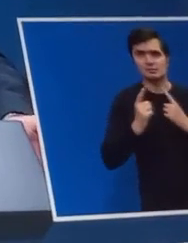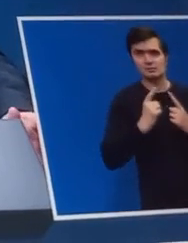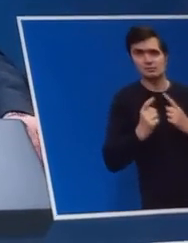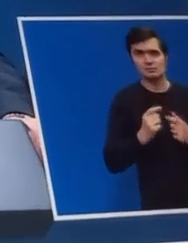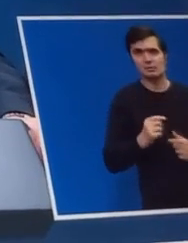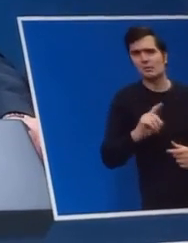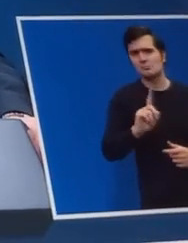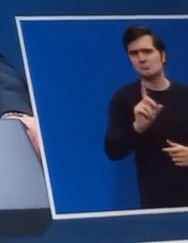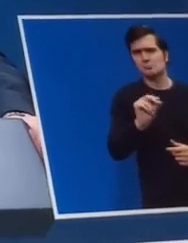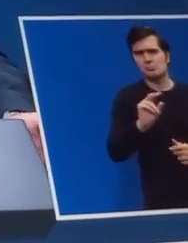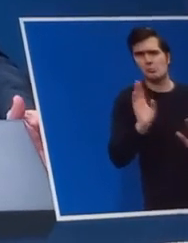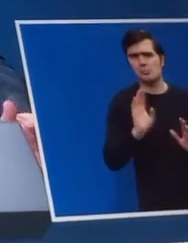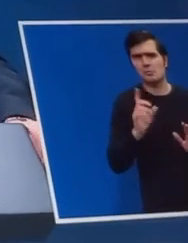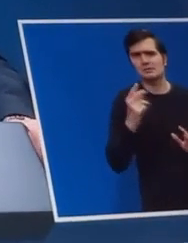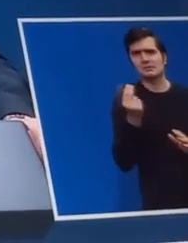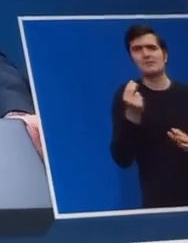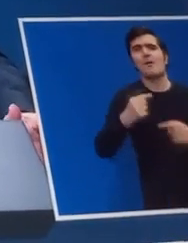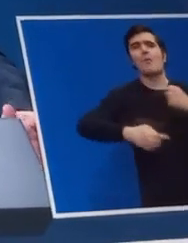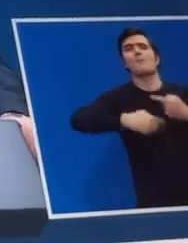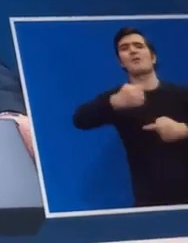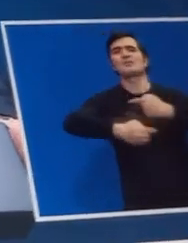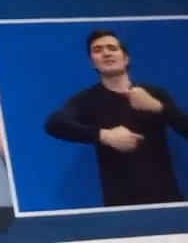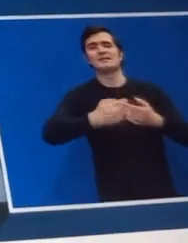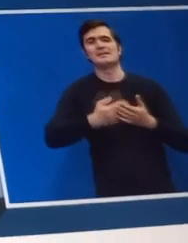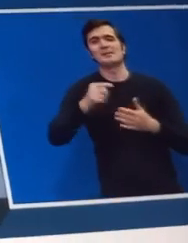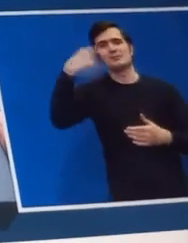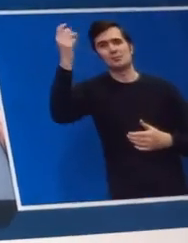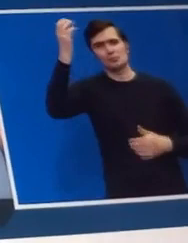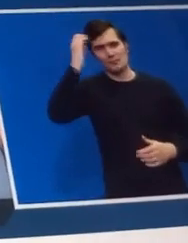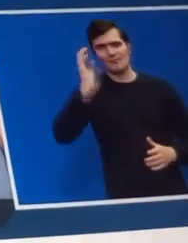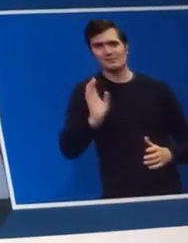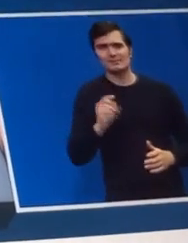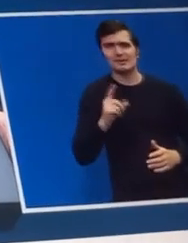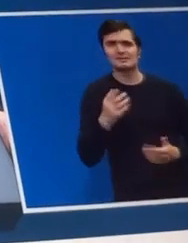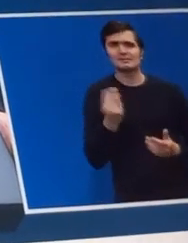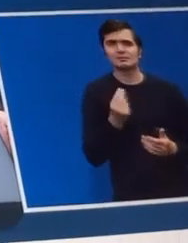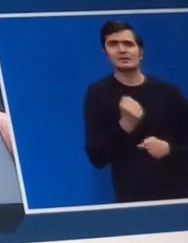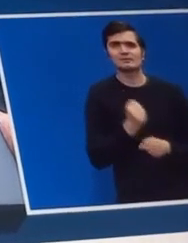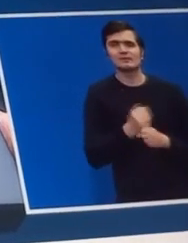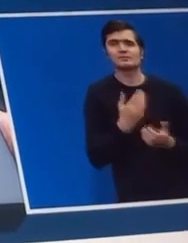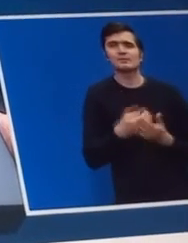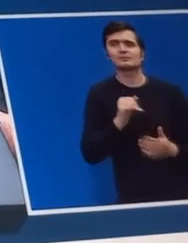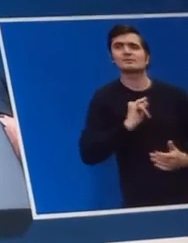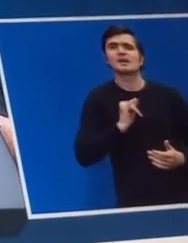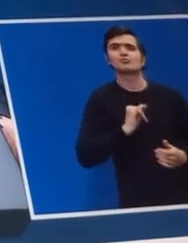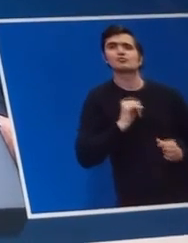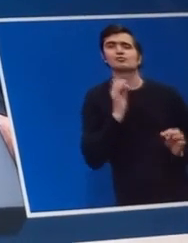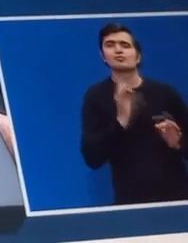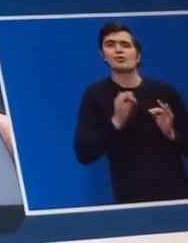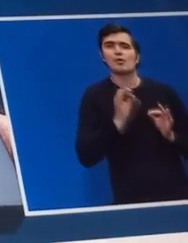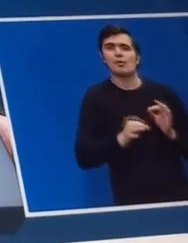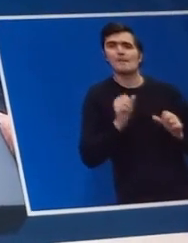discute? Nu, aici nu e cu moștenire. E ceva care trebuie făcut în interesul economiei, trebuie... Numai dată, asta este, de